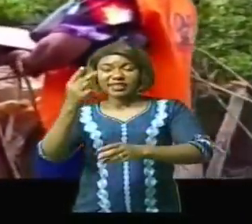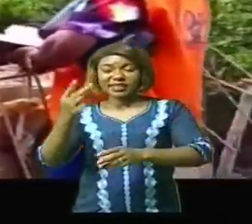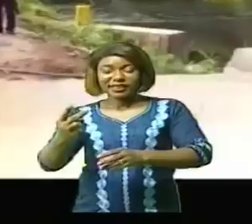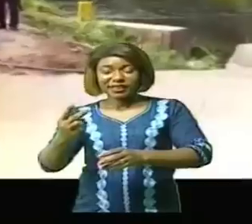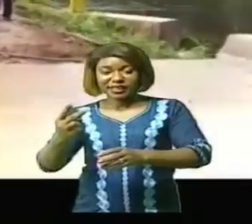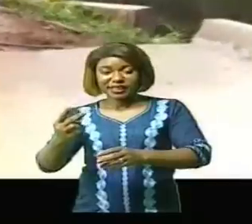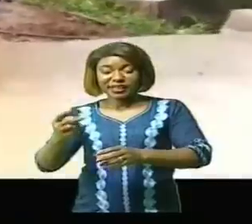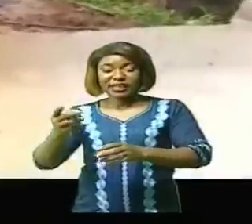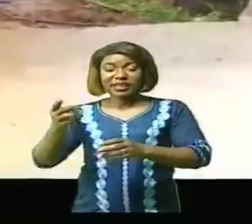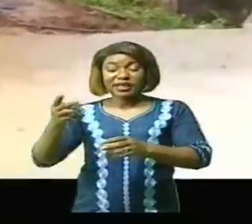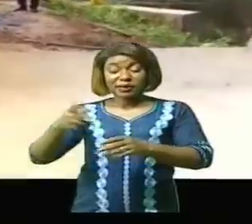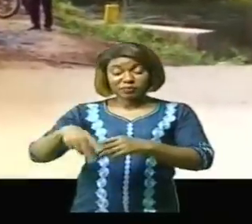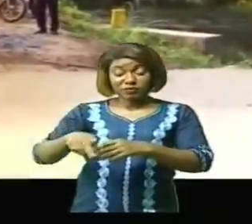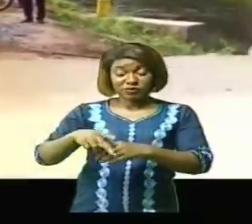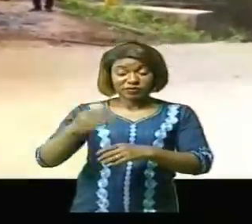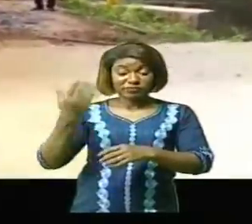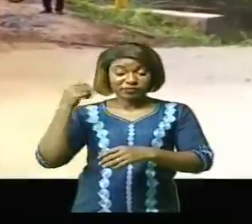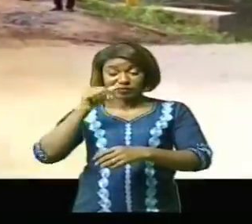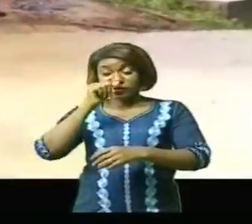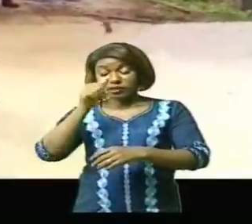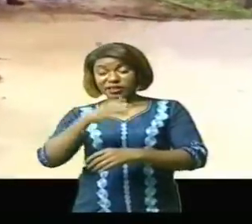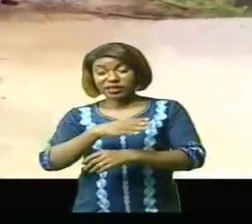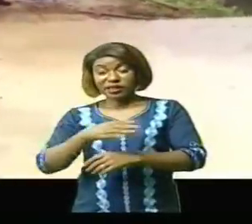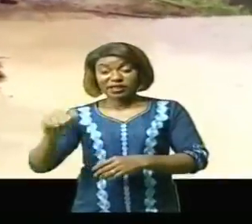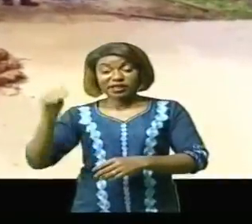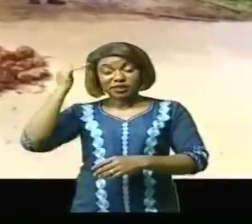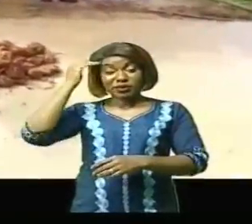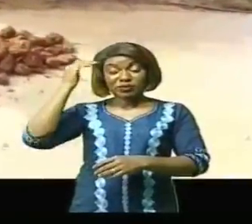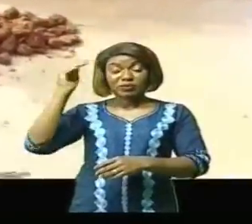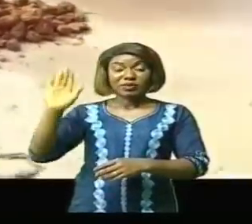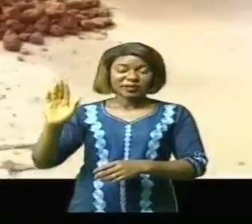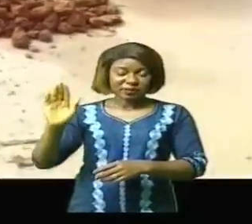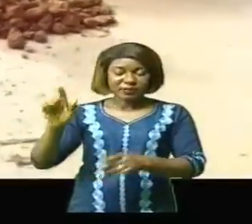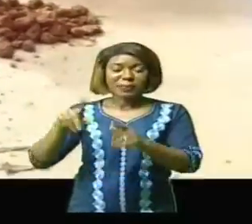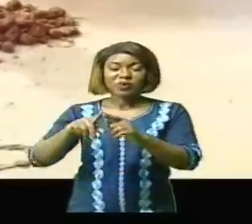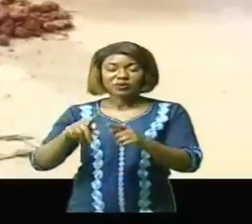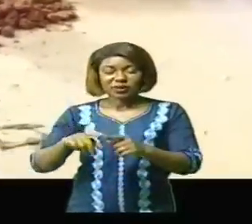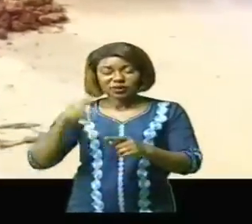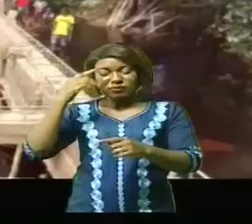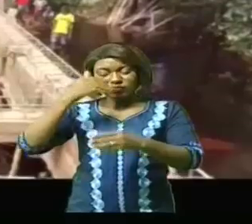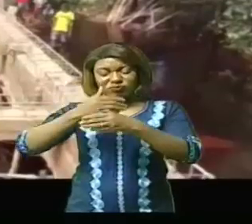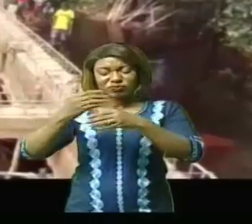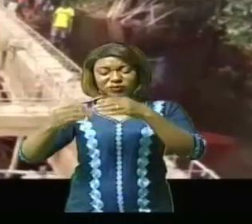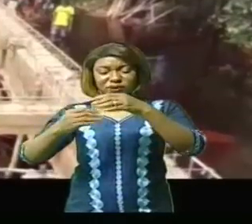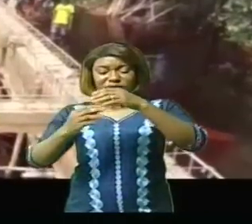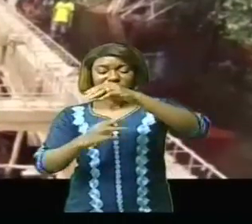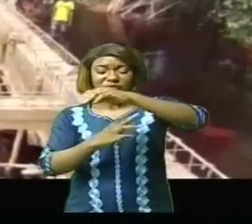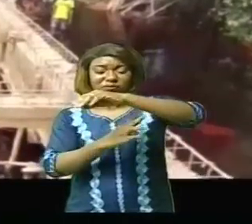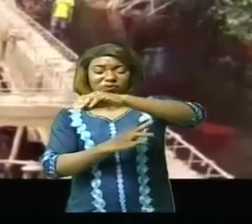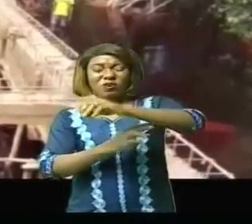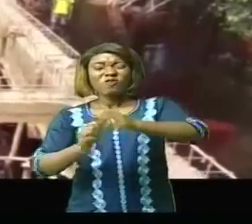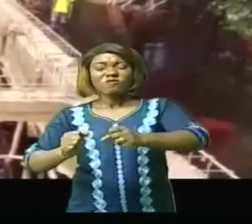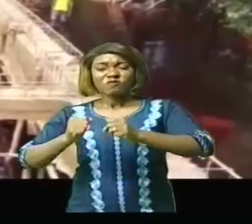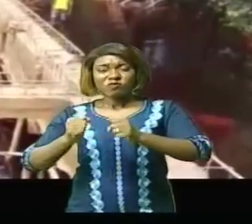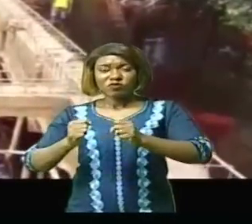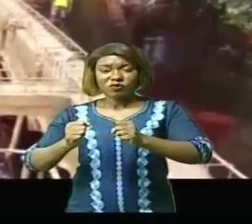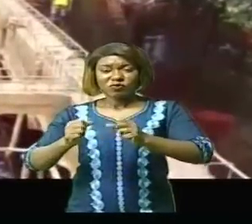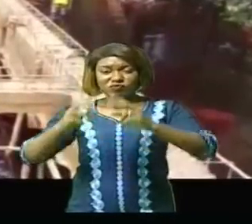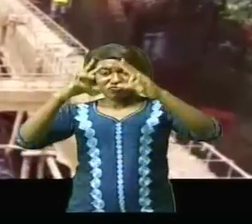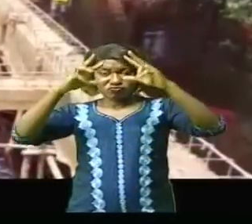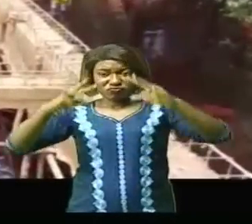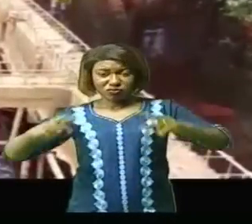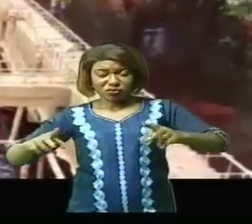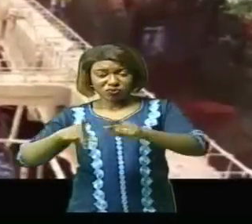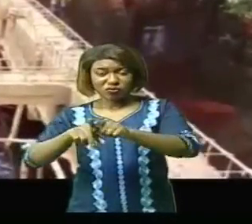Mbandaka, ainsi que la construction de 6 dallos en béton armé en remplacement des ponts en bois défectués,